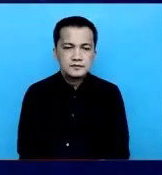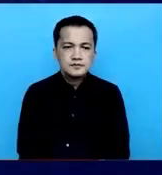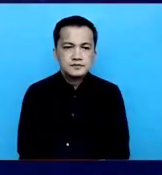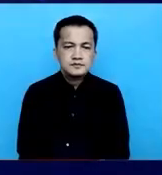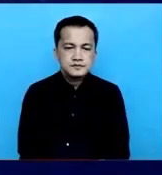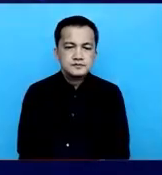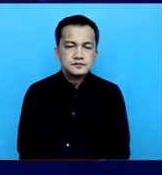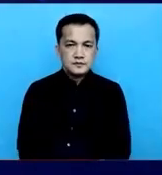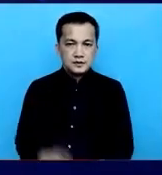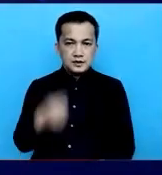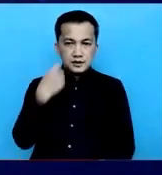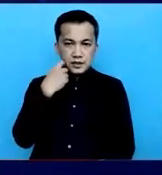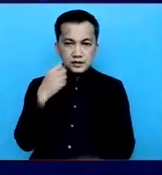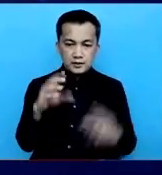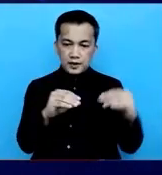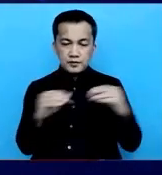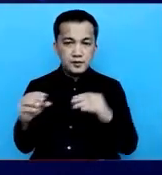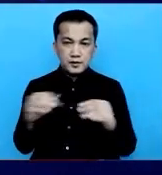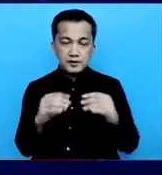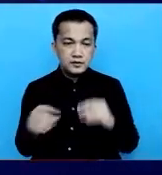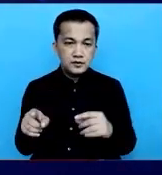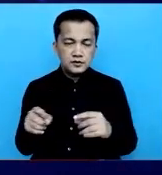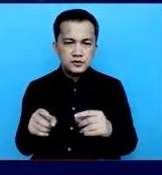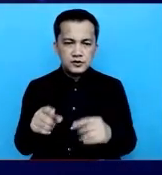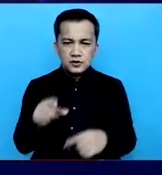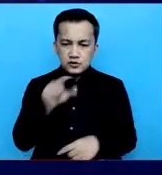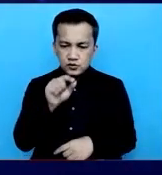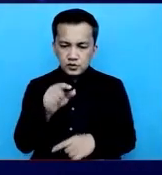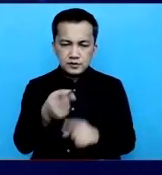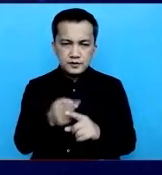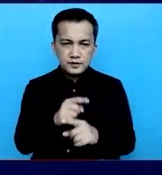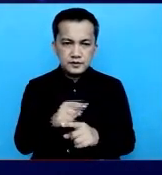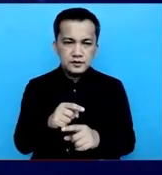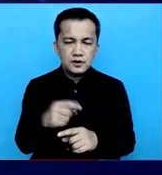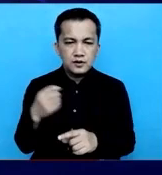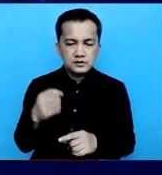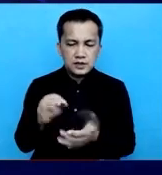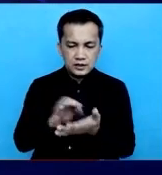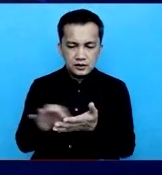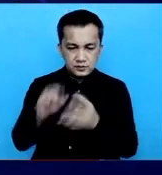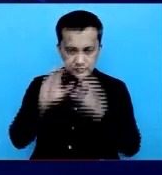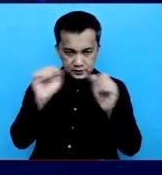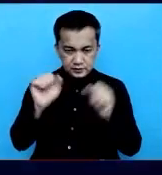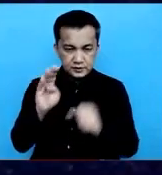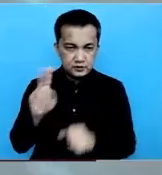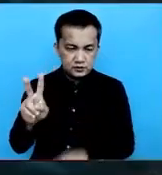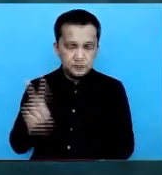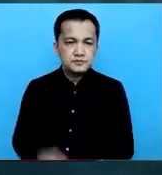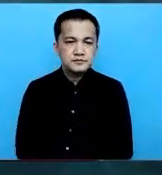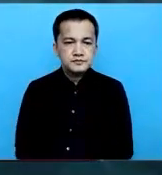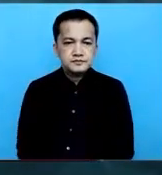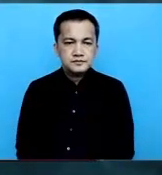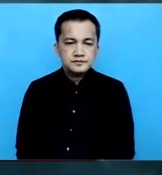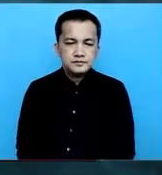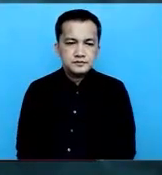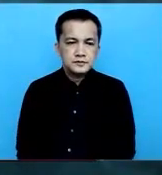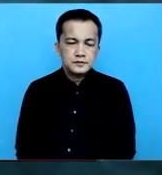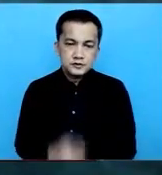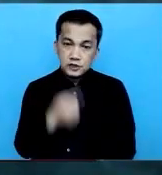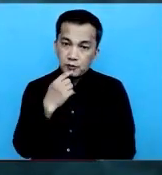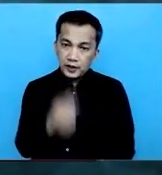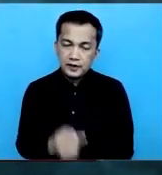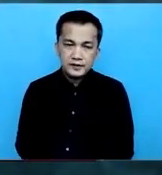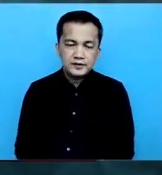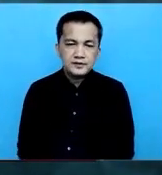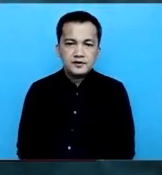Kamakailan lamang ay naging usap-usapan ang tweet na galing sa official account ni Pangulong Ferdinand Marcos Jr. Ang sabi,